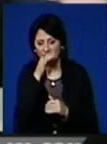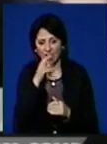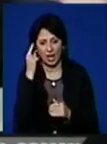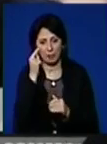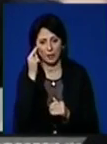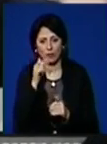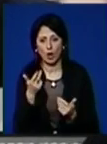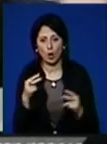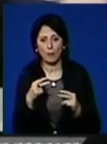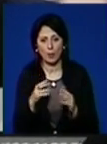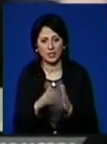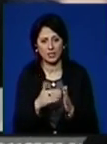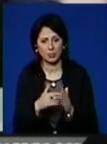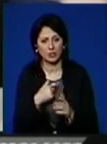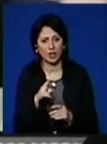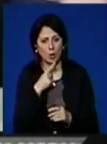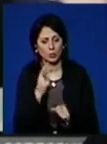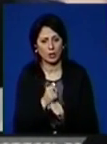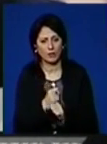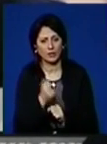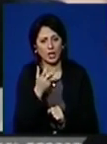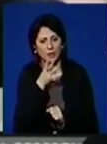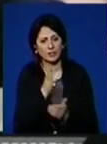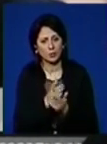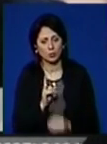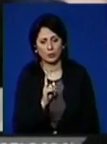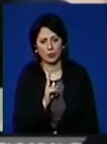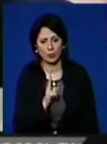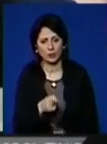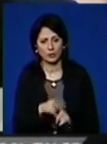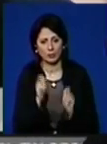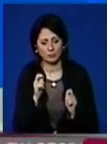ფიქრობენ რომელ მოწმეს დაუძახონ და ჩვენ რა უნდა გავაკეთოთ რამდენი წელი უნდა ველოდოთ ამ ტაშფანდურს